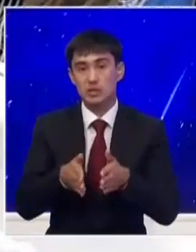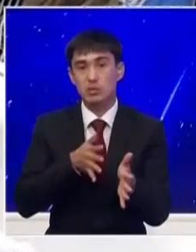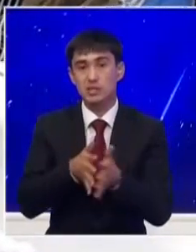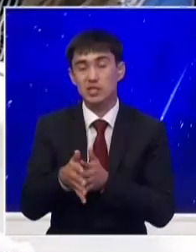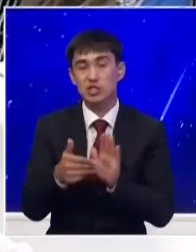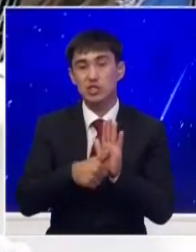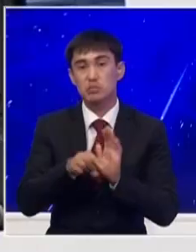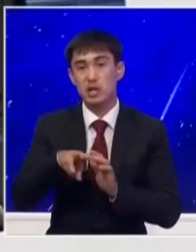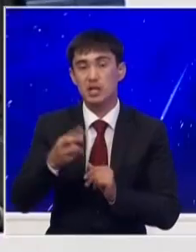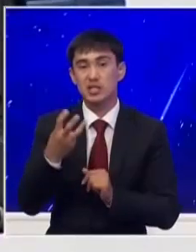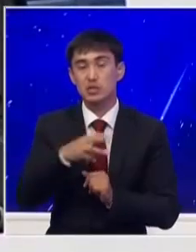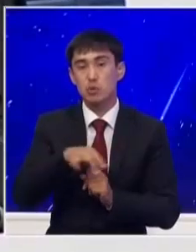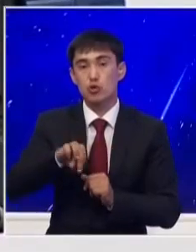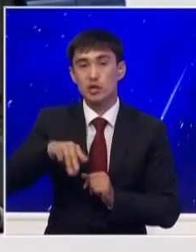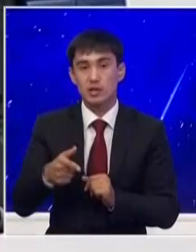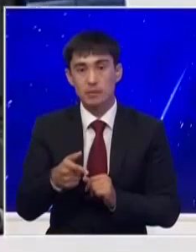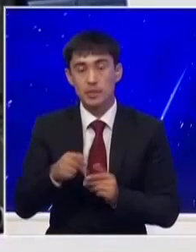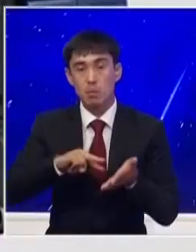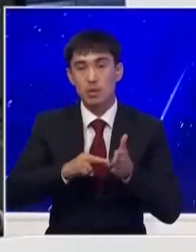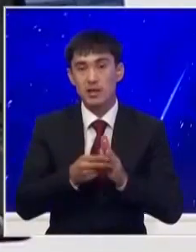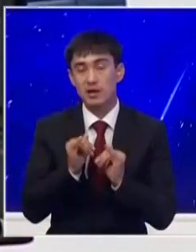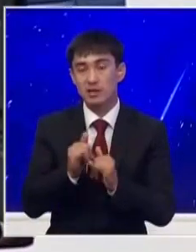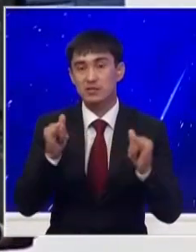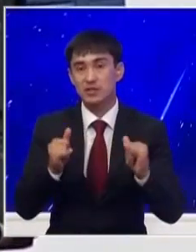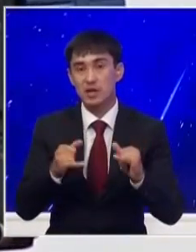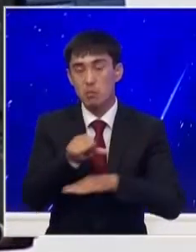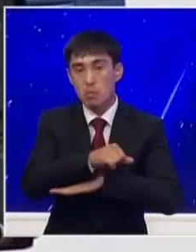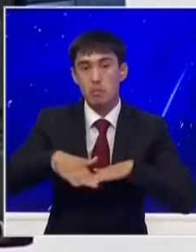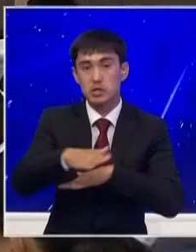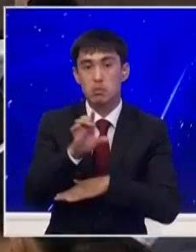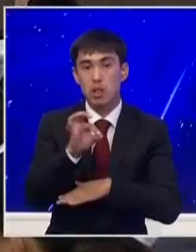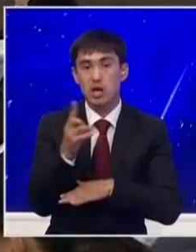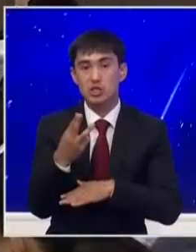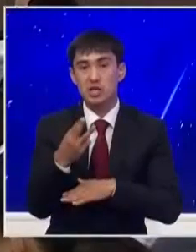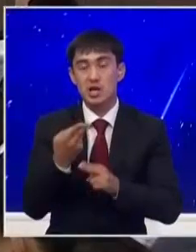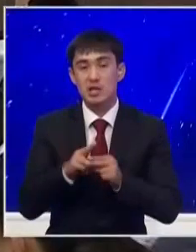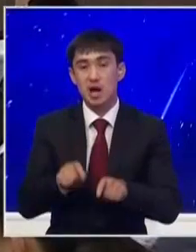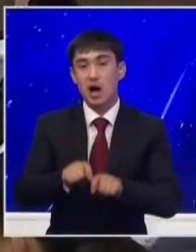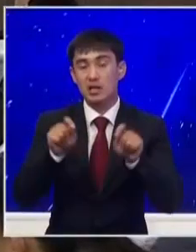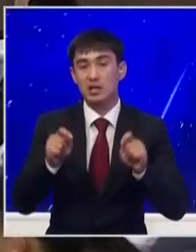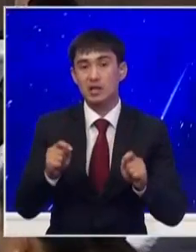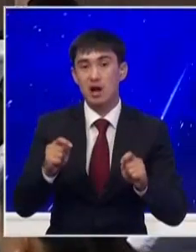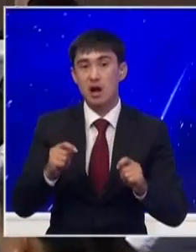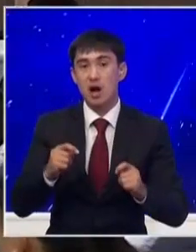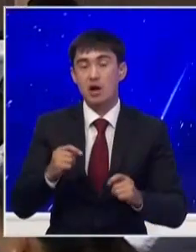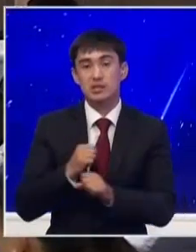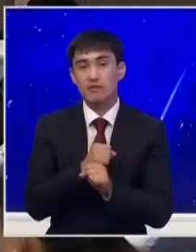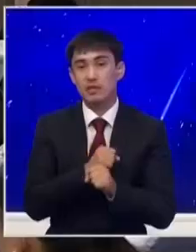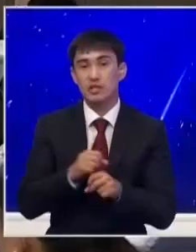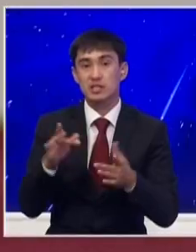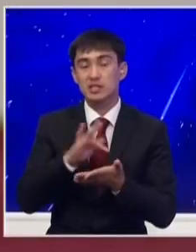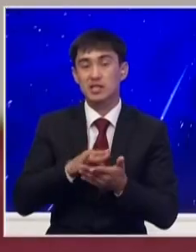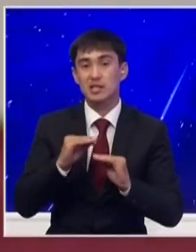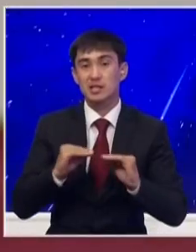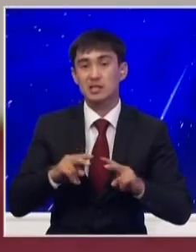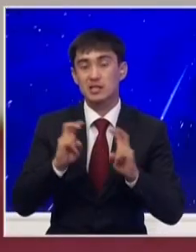затрачено 6 миллиардов 300 миллионов тенге. В планах развития и побережья Балхаша речь идет об открытии оздоровительного центра отдыха для детей.